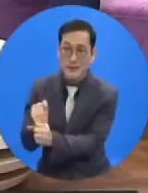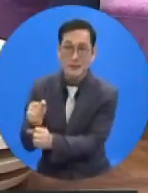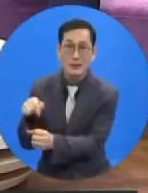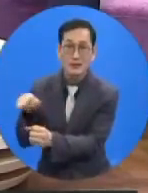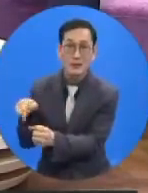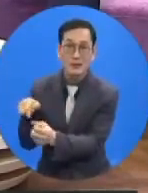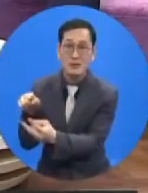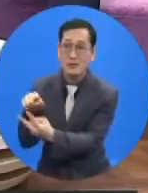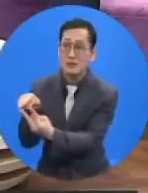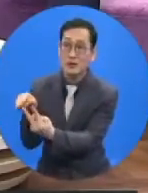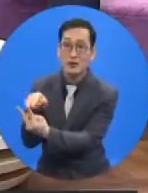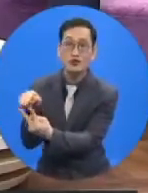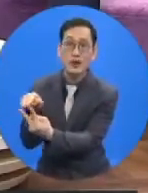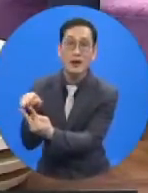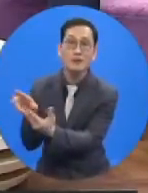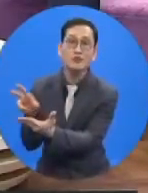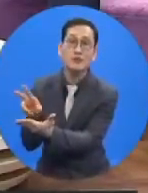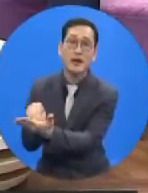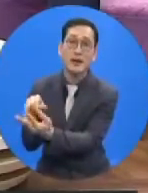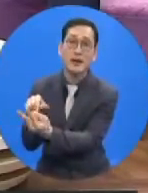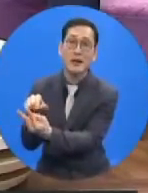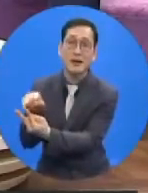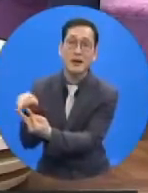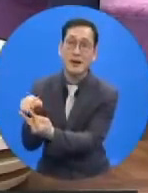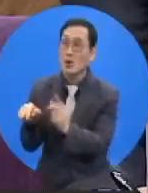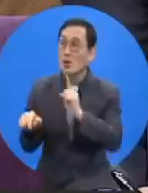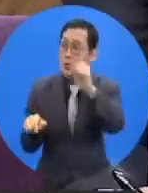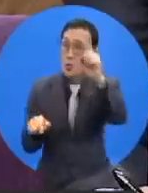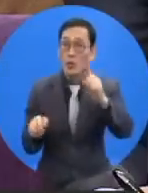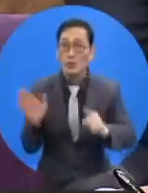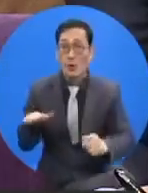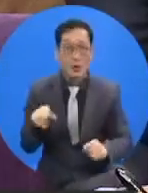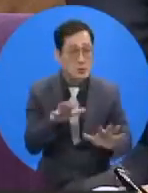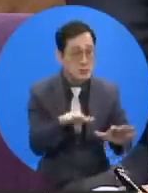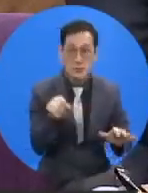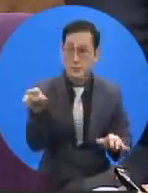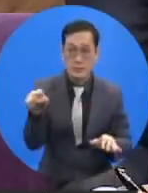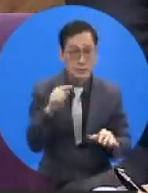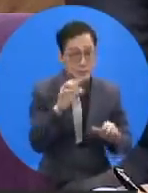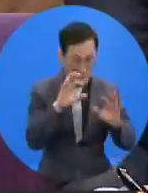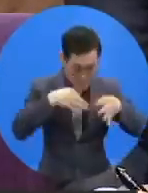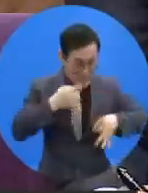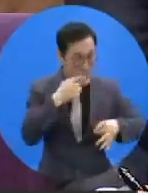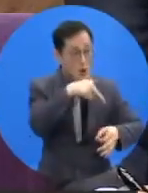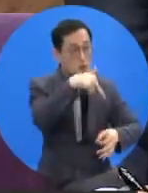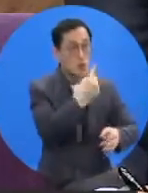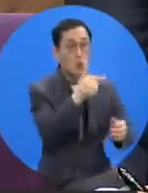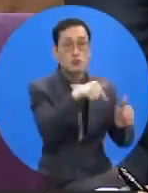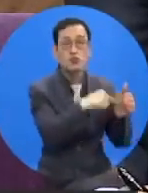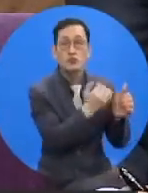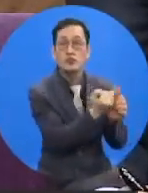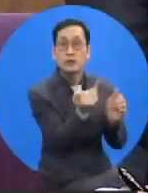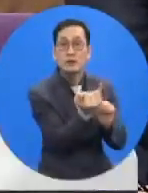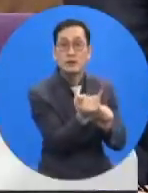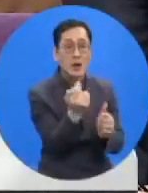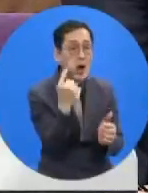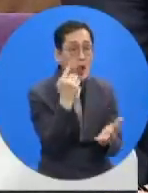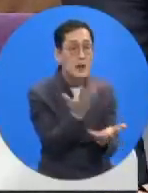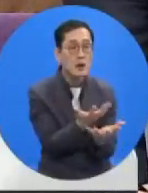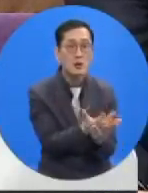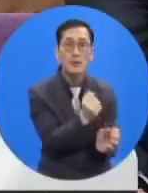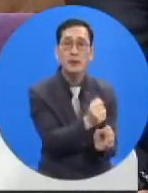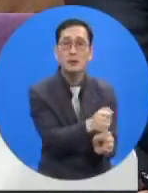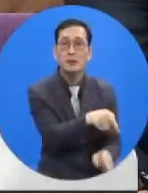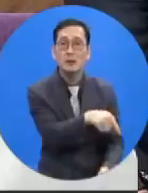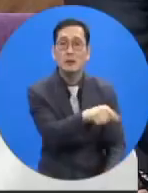그렇다. 문서를 위조하고 이게 저도 이제 그 기사를 보고 잠깐 예. 정리를 갔다가 했는데 이게 애매해요. 왜냐하면은